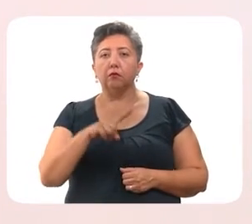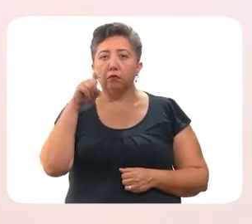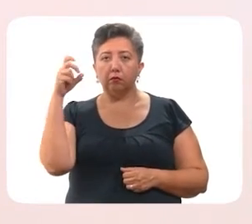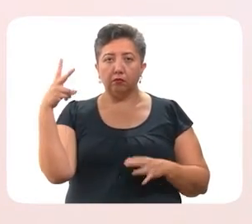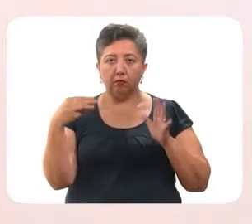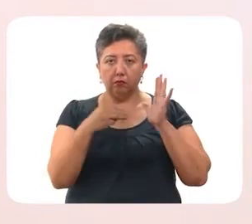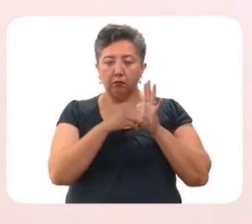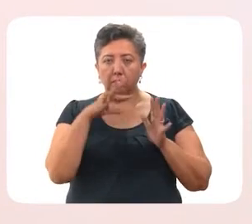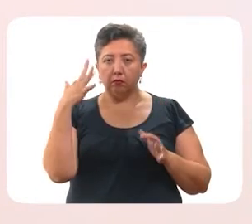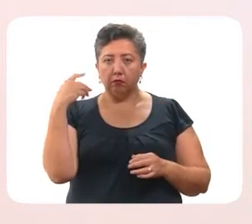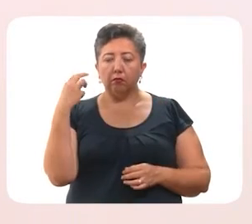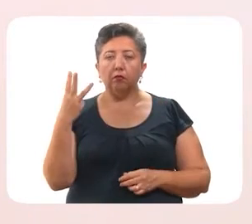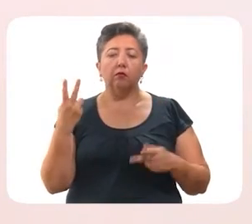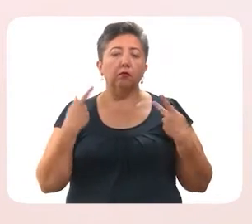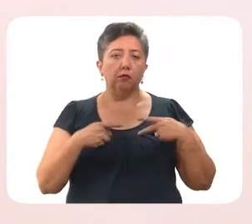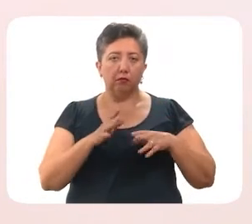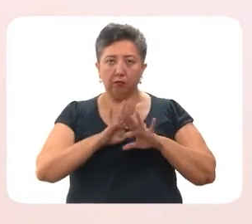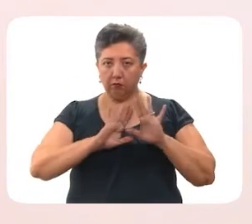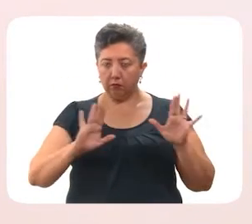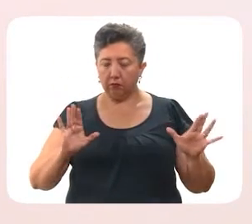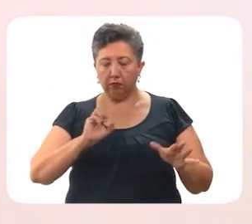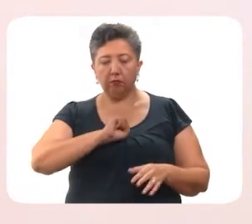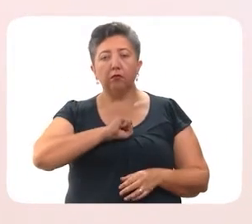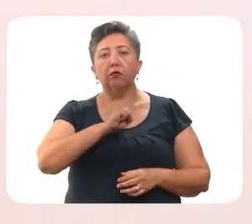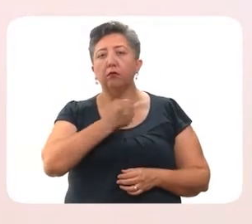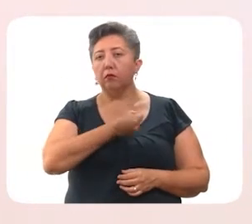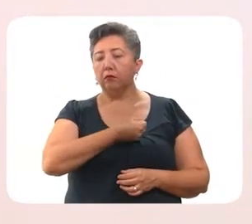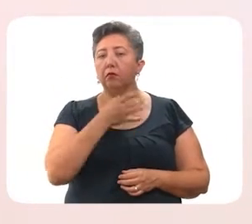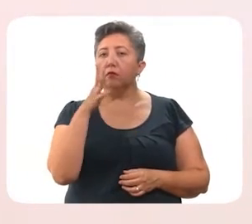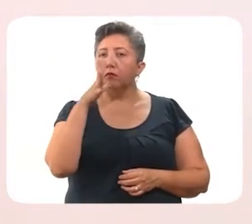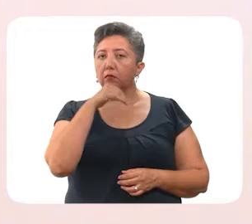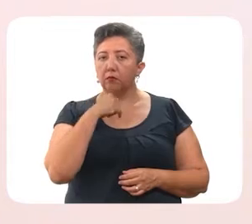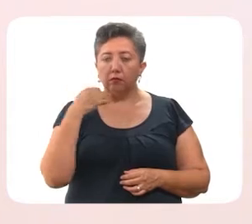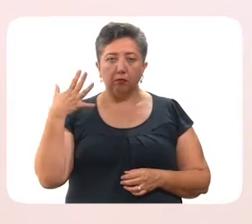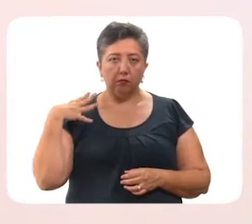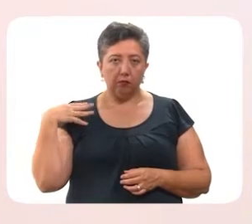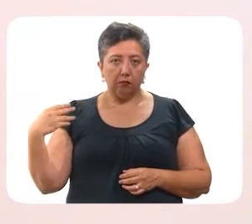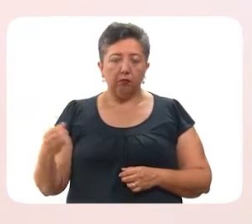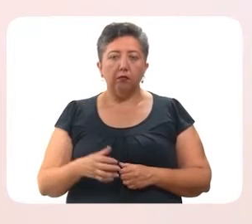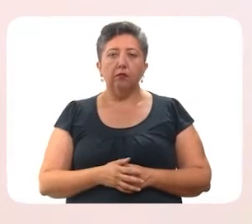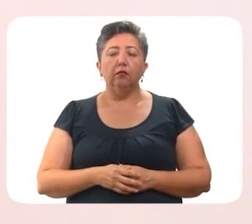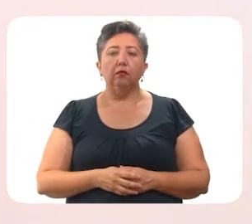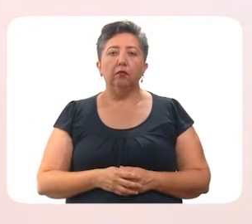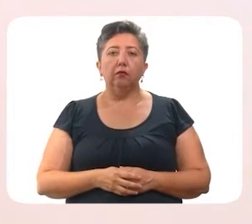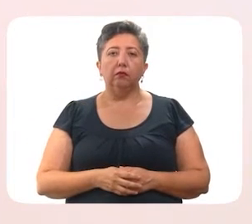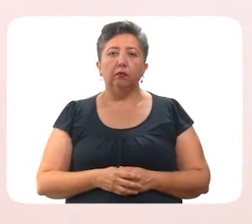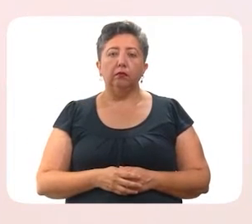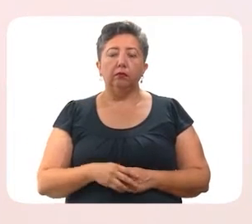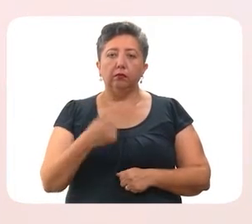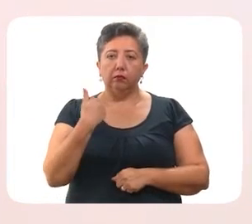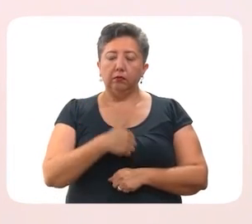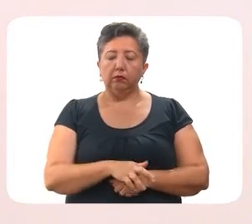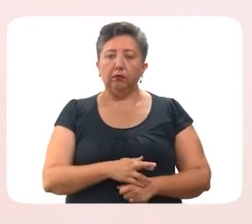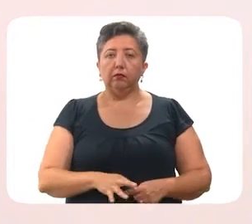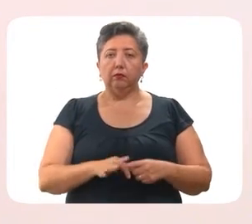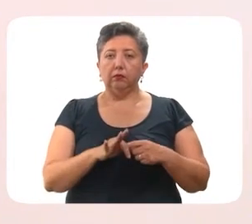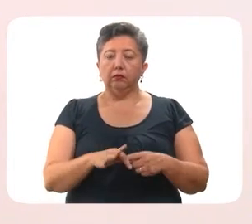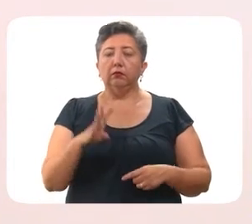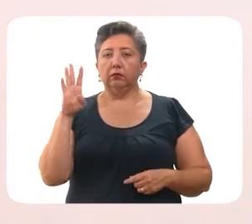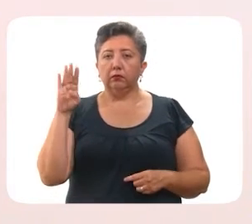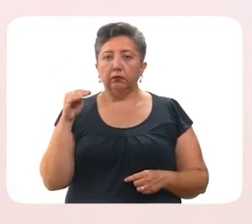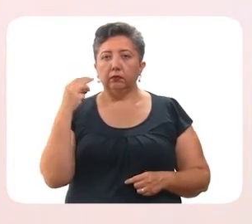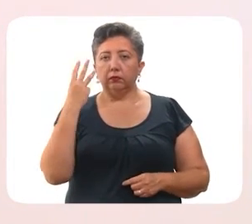koronavirus, le, chibetika, hak, balo, 17,613, tu, shamanil, 16,689, tulak, enil, 6